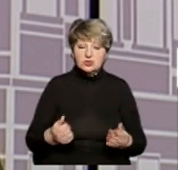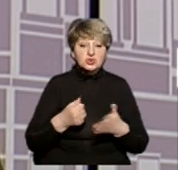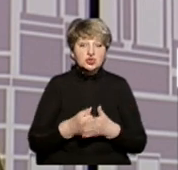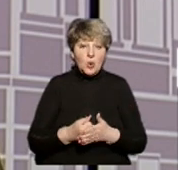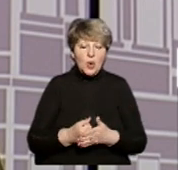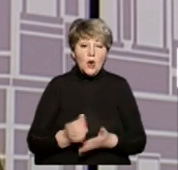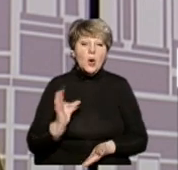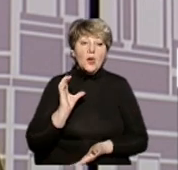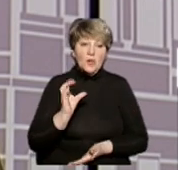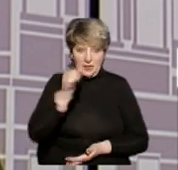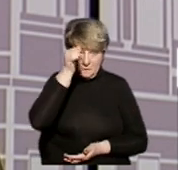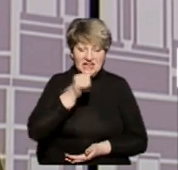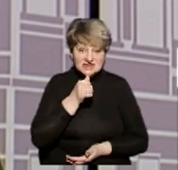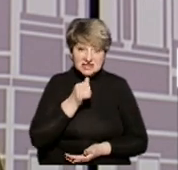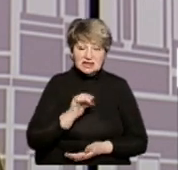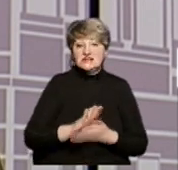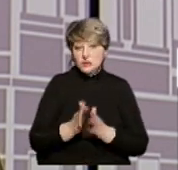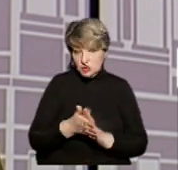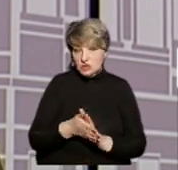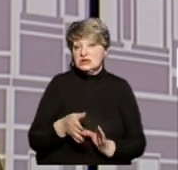вересня місяця зміниться ситуація і